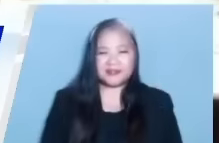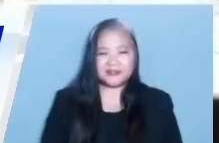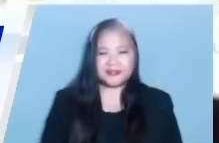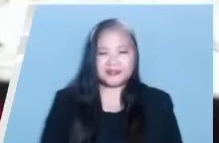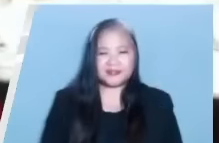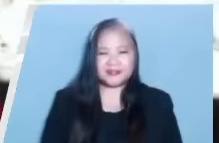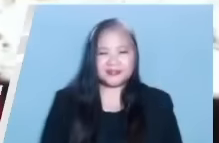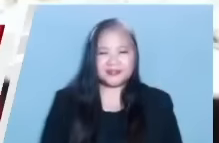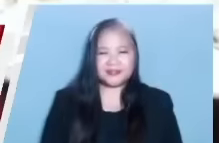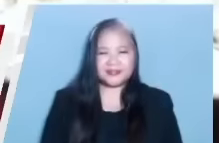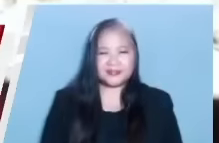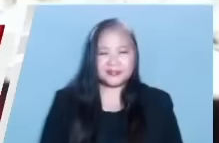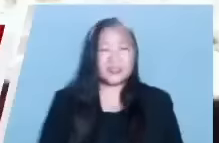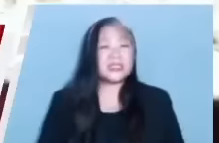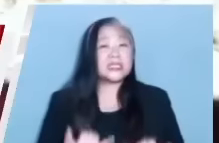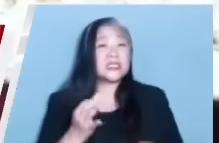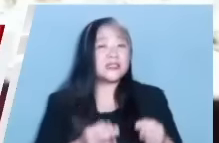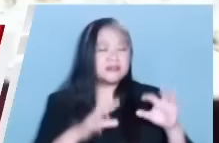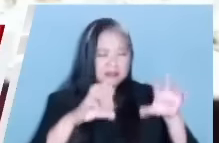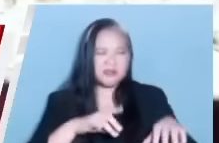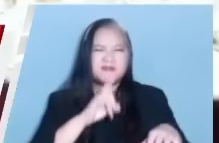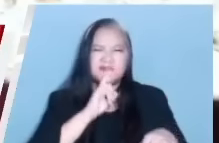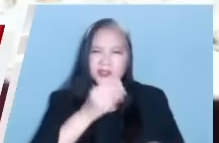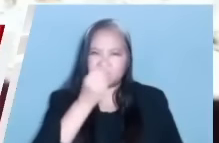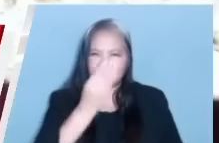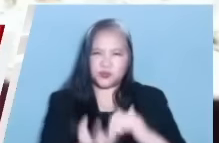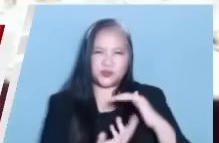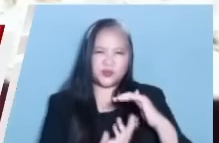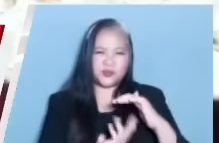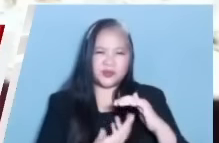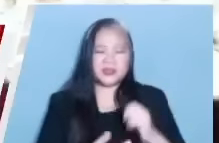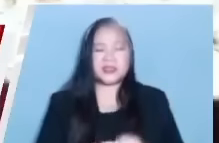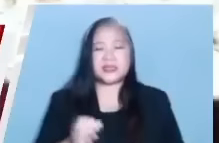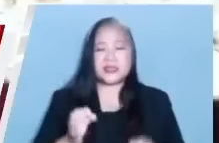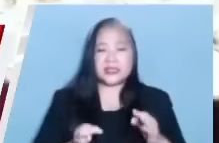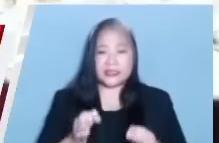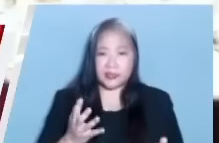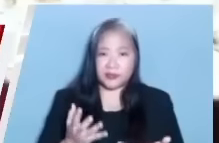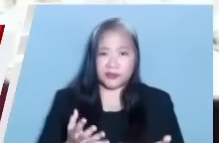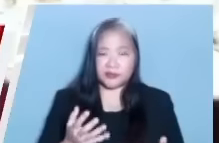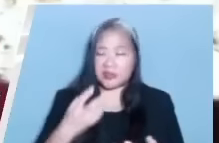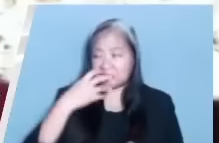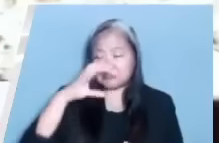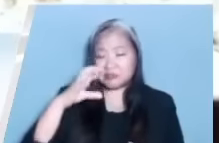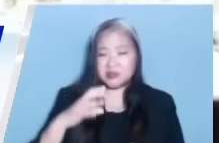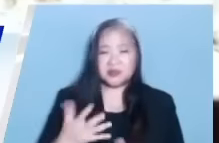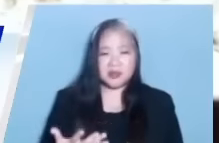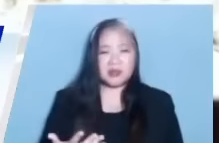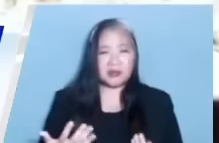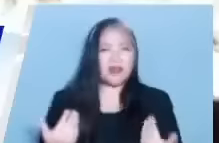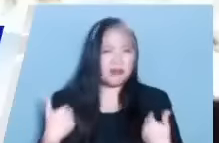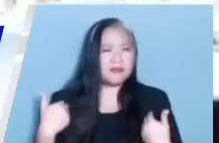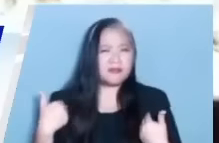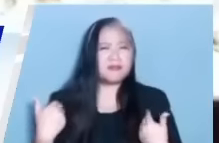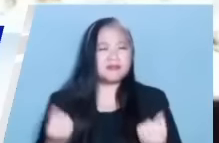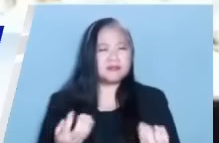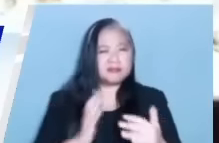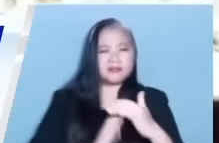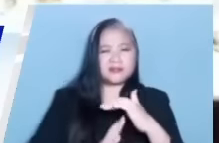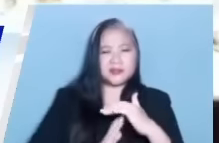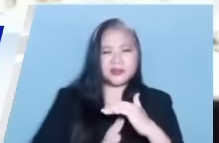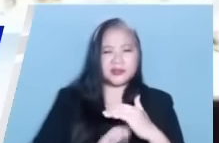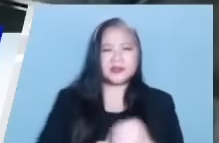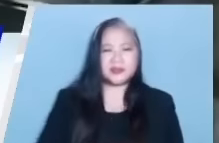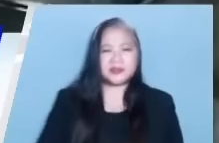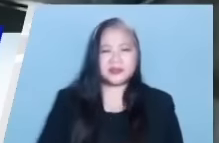Pagka maulan, matumal. Tapos pagka naman hindi, medyo mabili-bili. Tapos mga